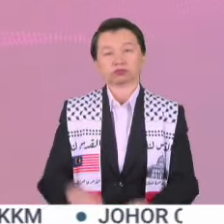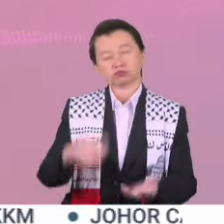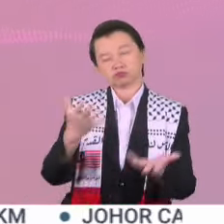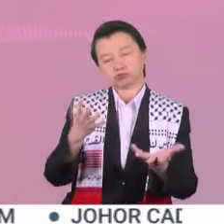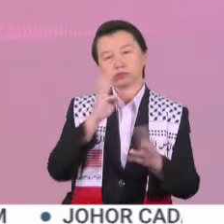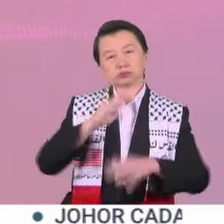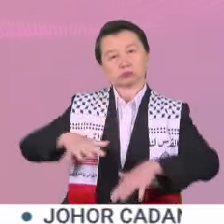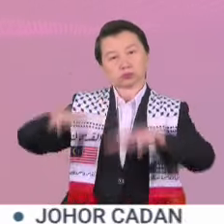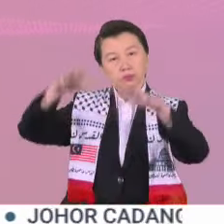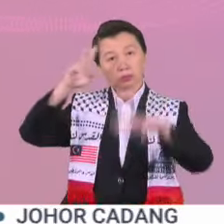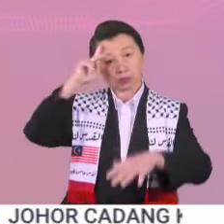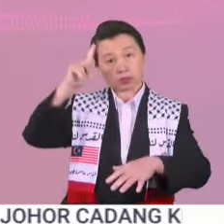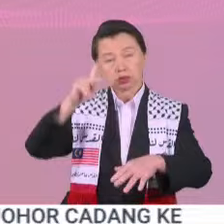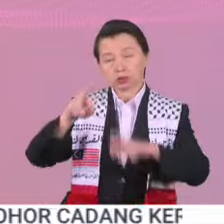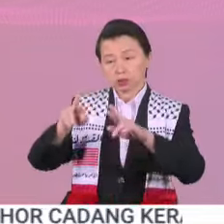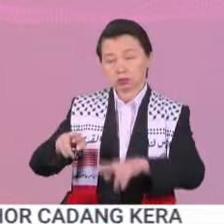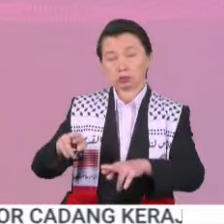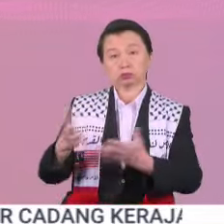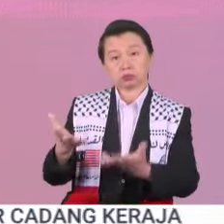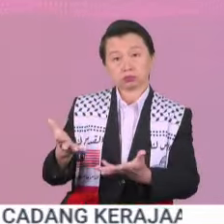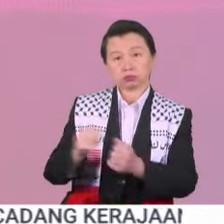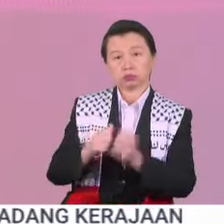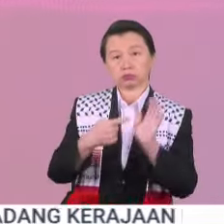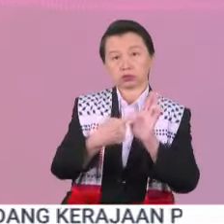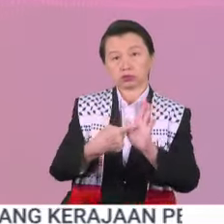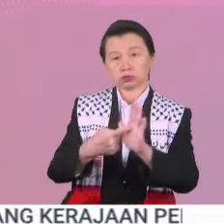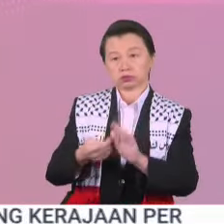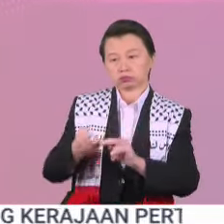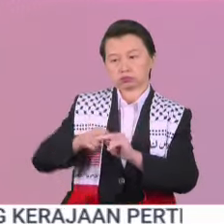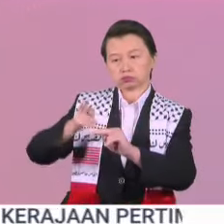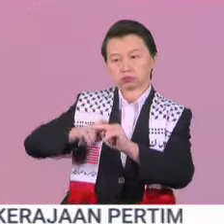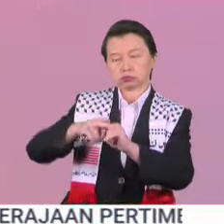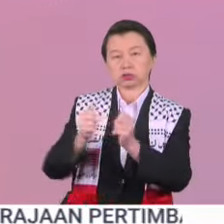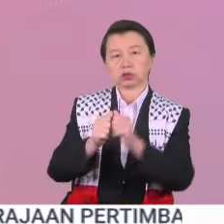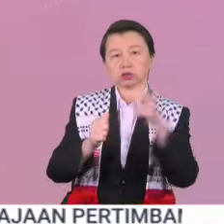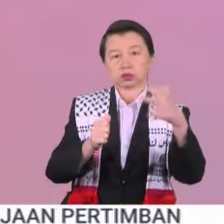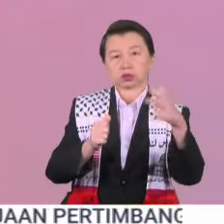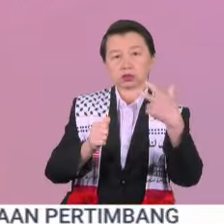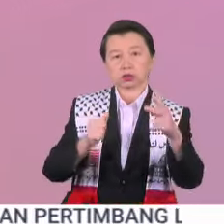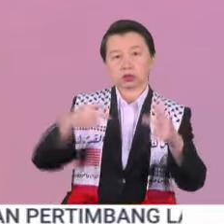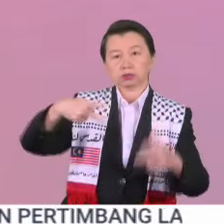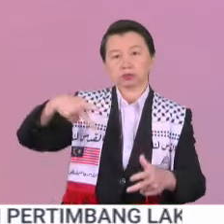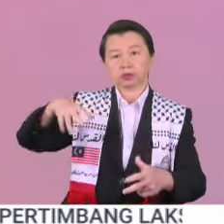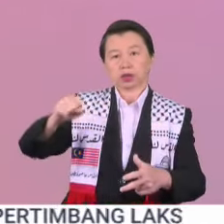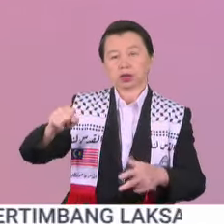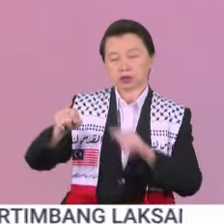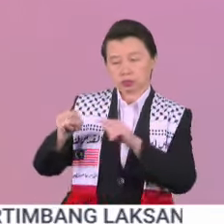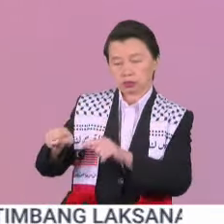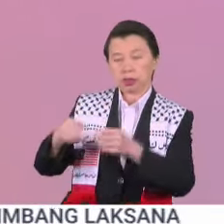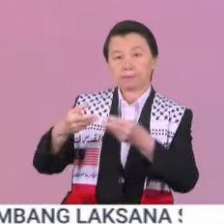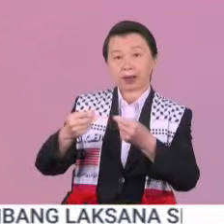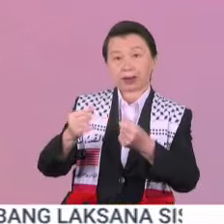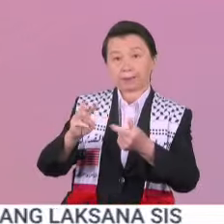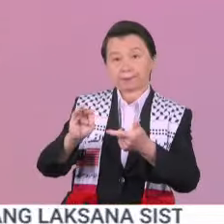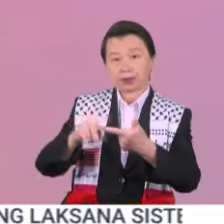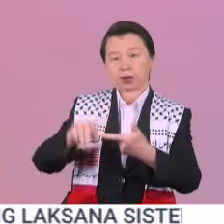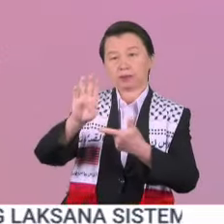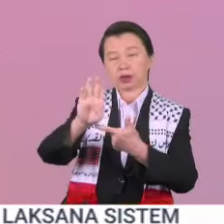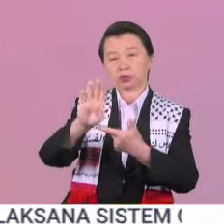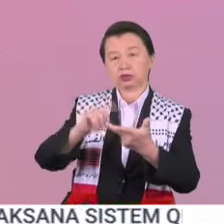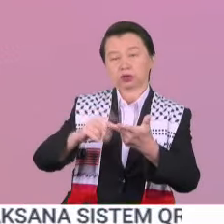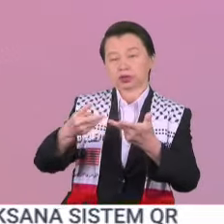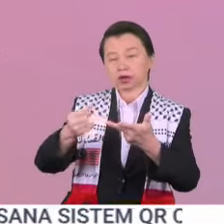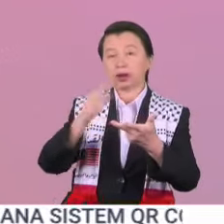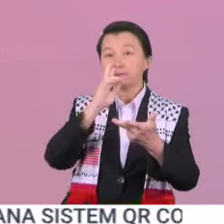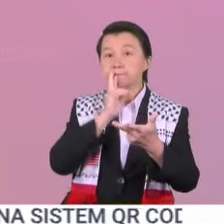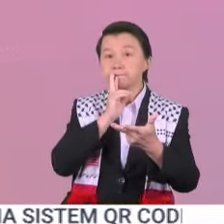Situasi banjir di Kelantan, penduduk terjejas di negeri itu menunjukkan peningkatan dengan 13 PPS dibuka di daerah Pasir Mas, Pacuk dan Tanah